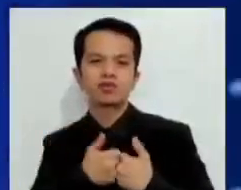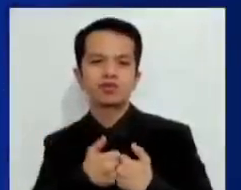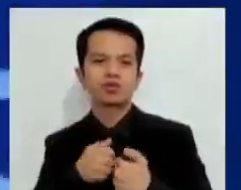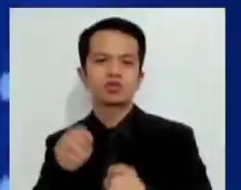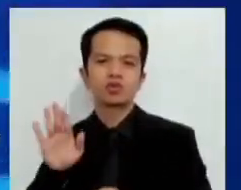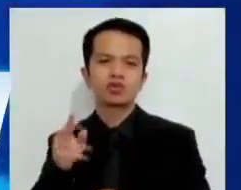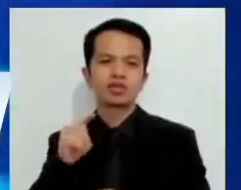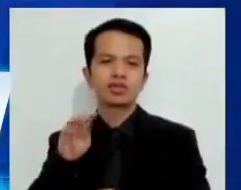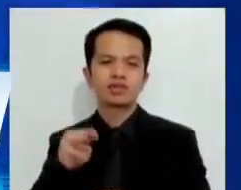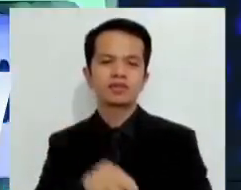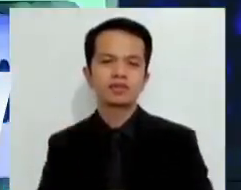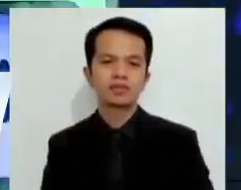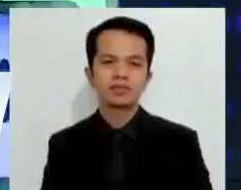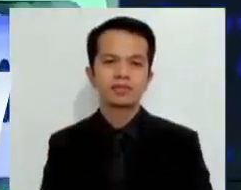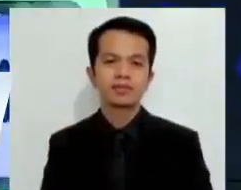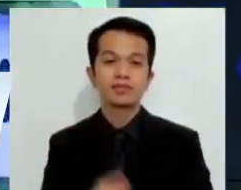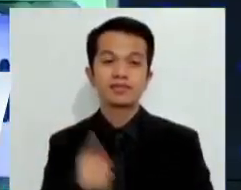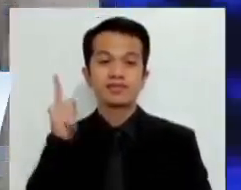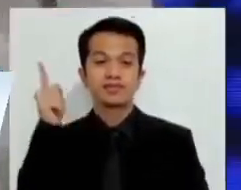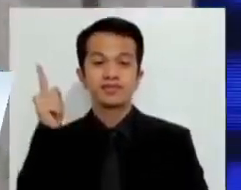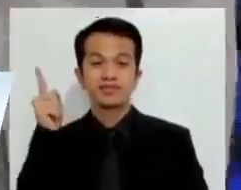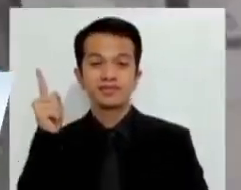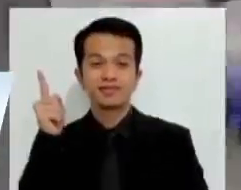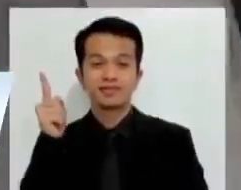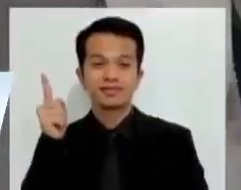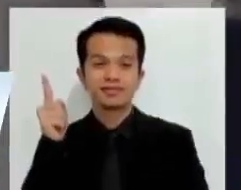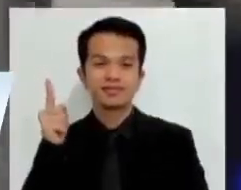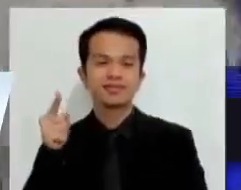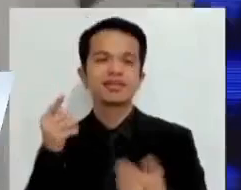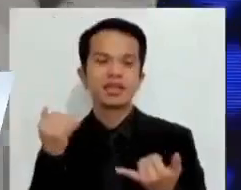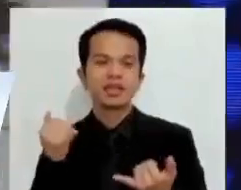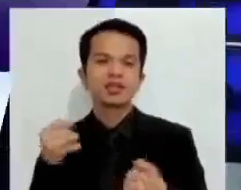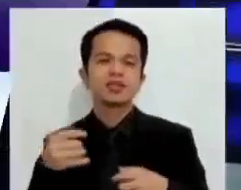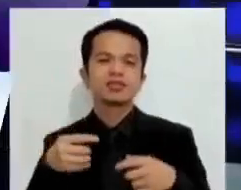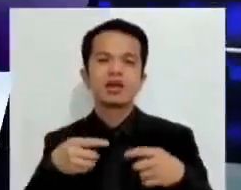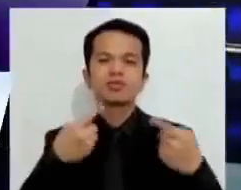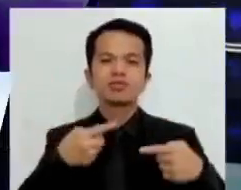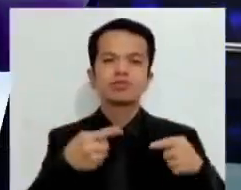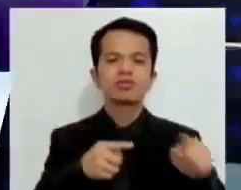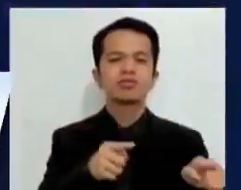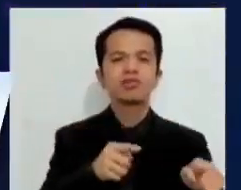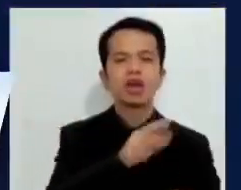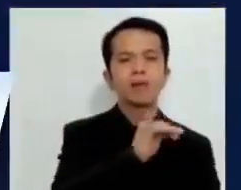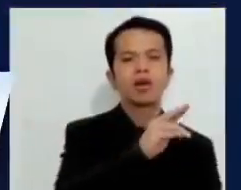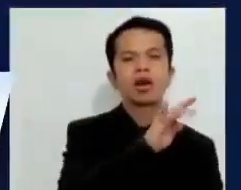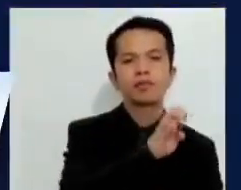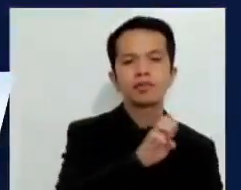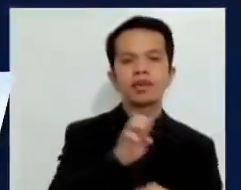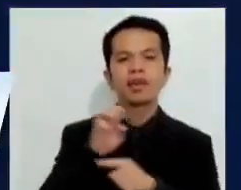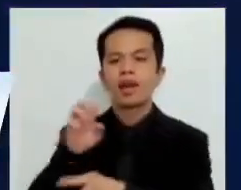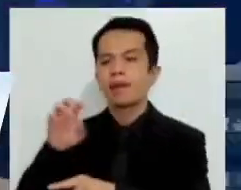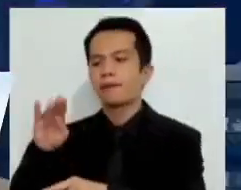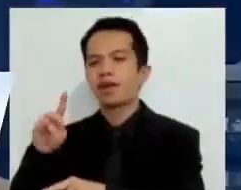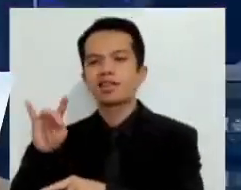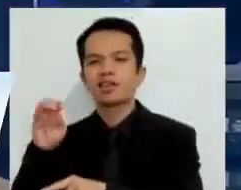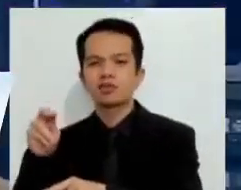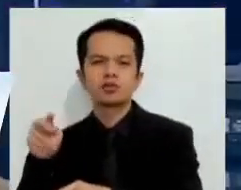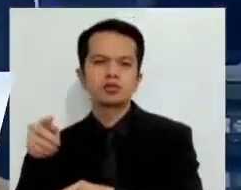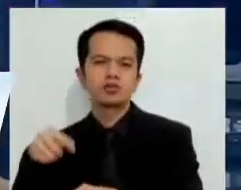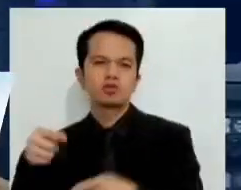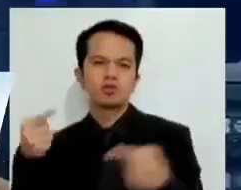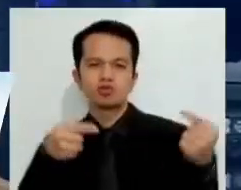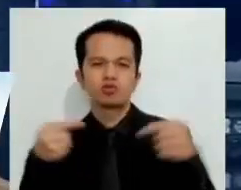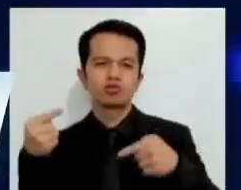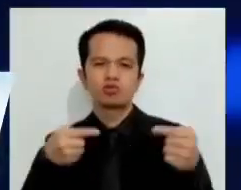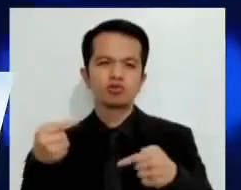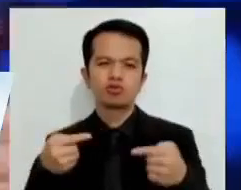mauubusan? Nakakain pa yun? Team Barda goes Bardagulan for real sa Family View. Sa team ni Barbie Portesa,